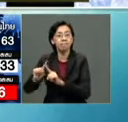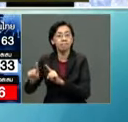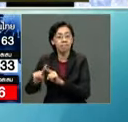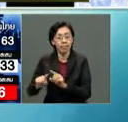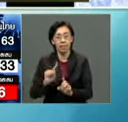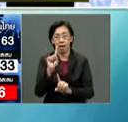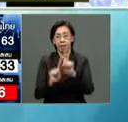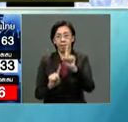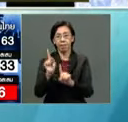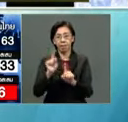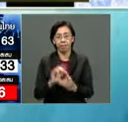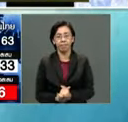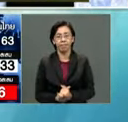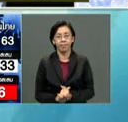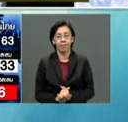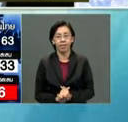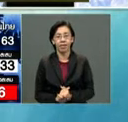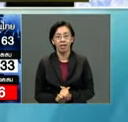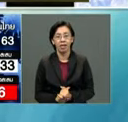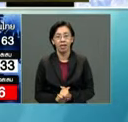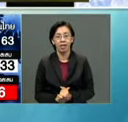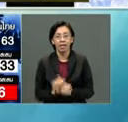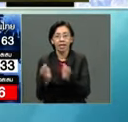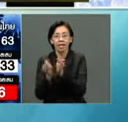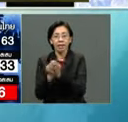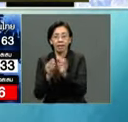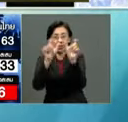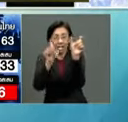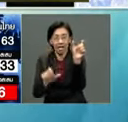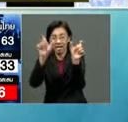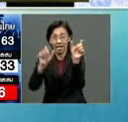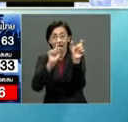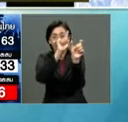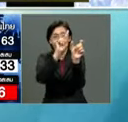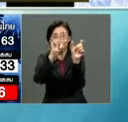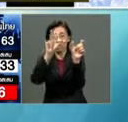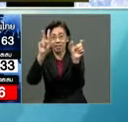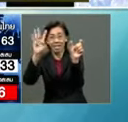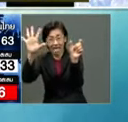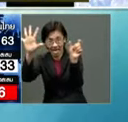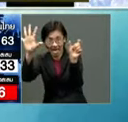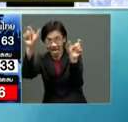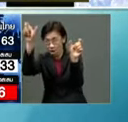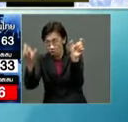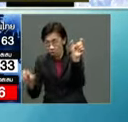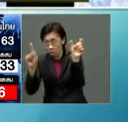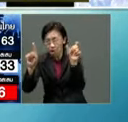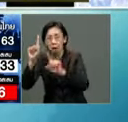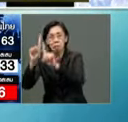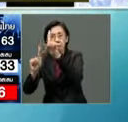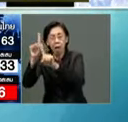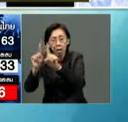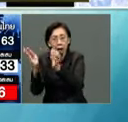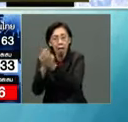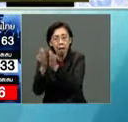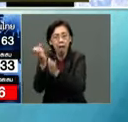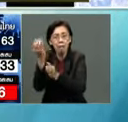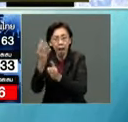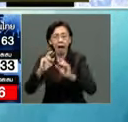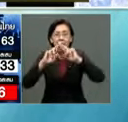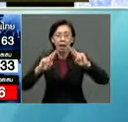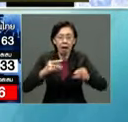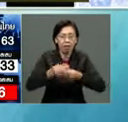ในตัวเลขช่อง5คะแนนนะครับซึ่งต้องขอบพระคุณเป็นอย่างสูงกับความร่วมมือของพี่น้องคนไทยแล้วก็กิจการร้าน